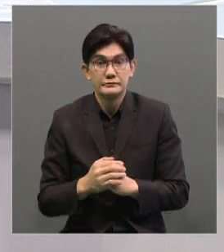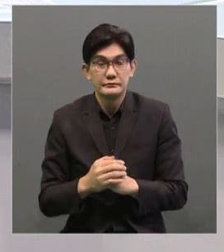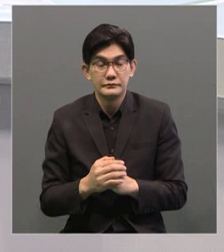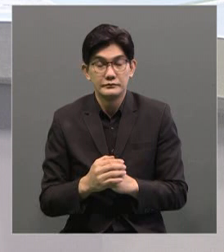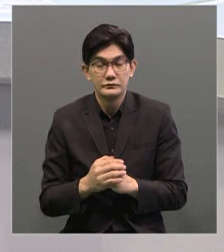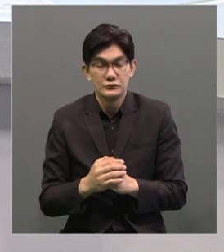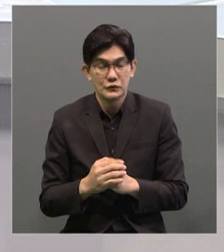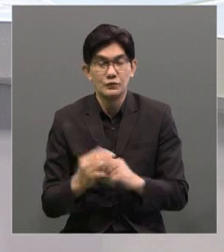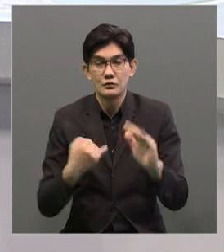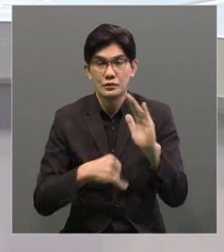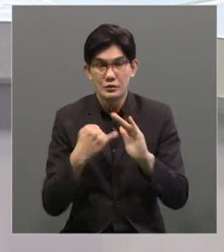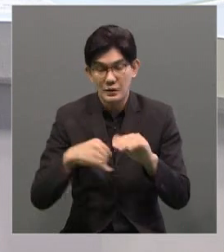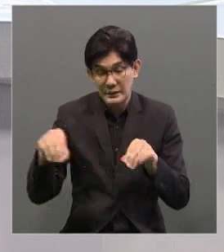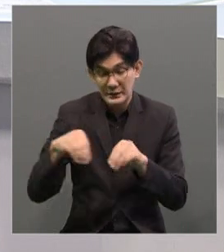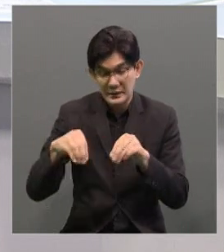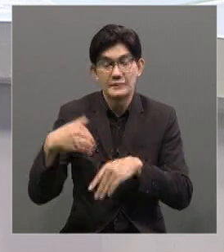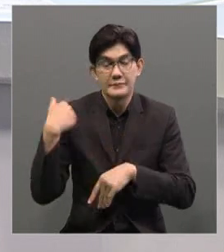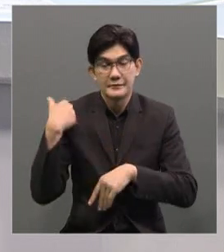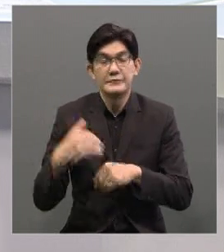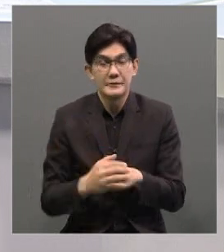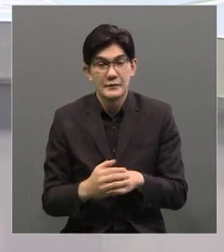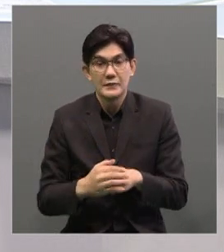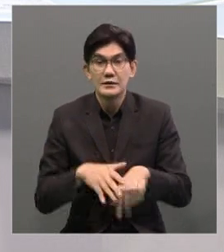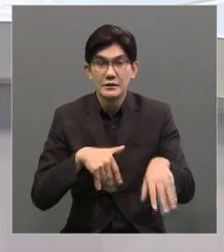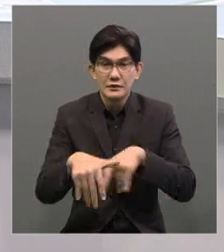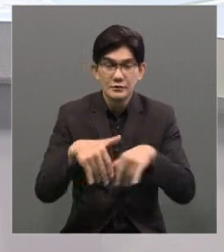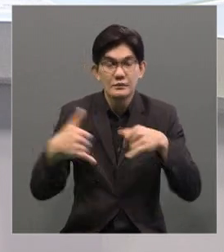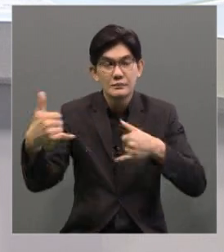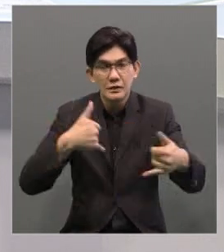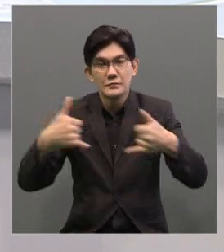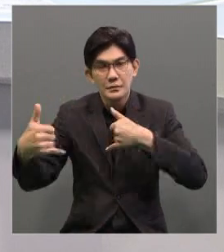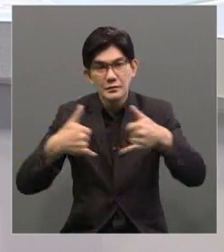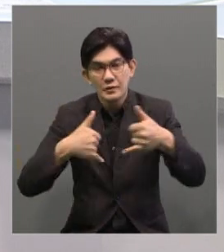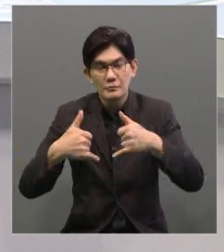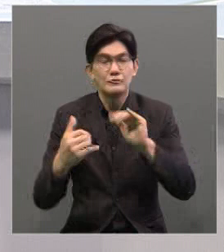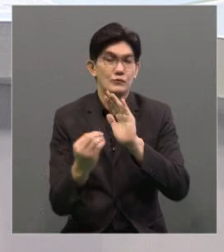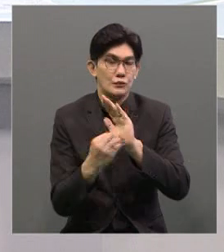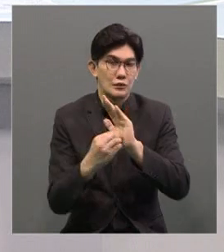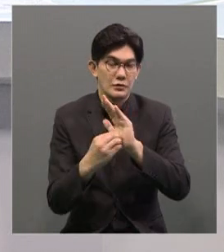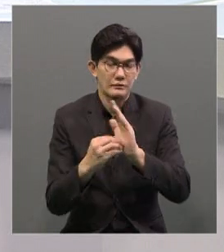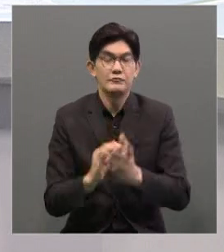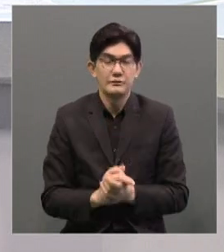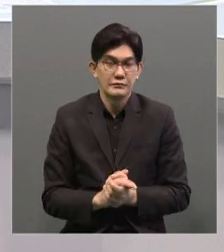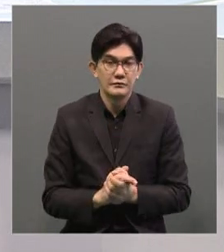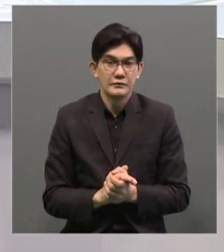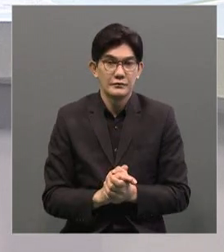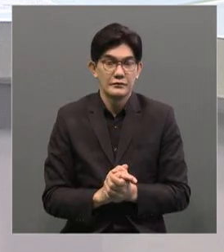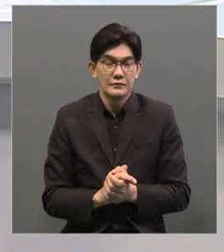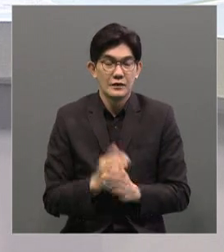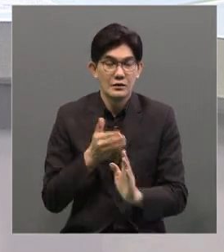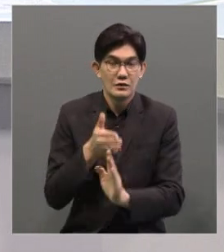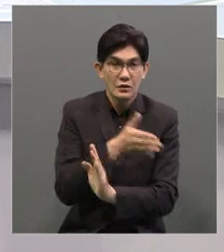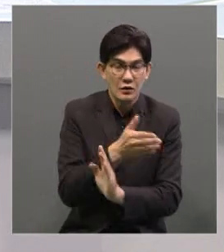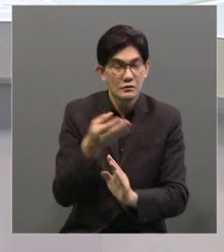วิ่งในจังหวัดที่มีระยะทางไม่ไกลมากก็จะมีประชาชนเนี่ยทยอยเดินทางกลับเข้ากรุงเทพมหานครกันบ้างแล้วหลังจากที่ก่อน